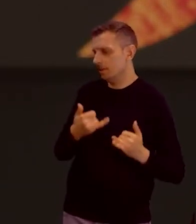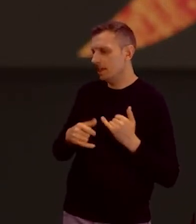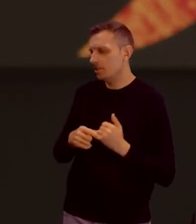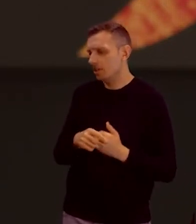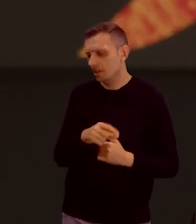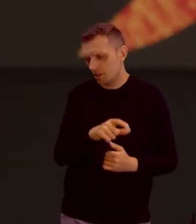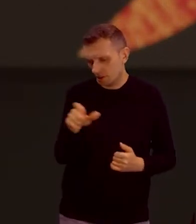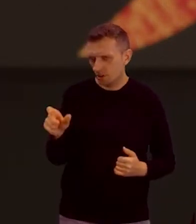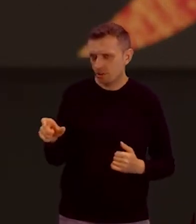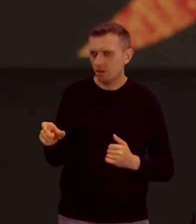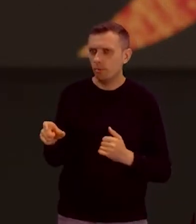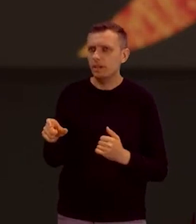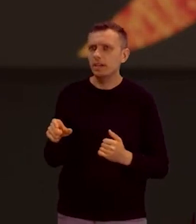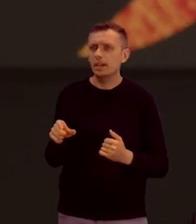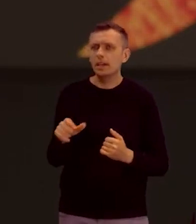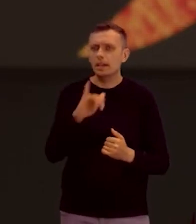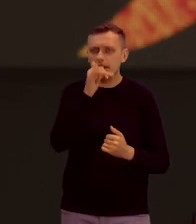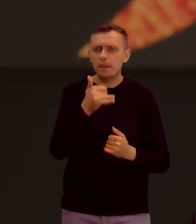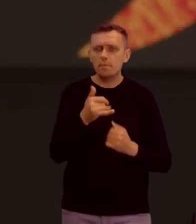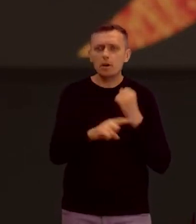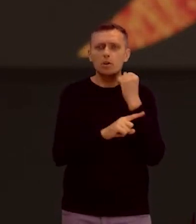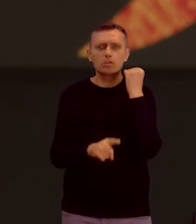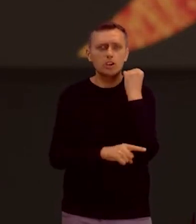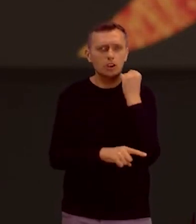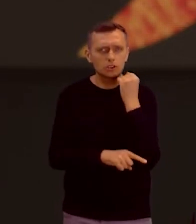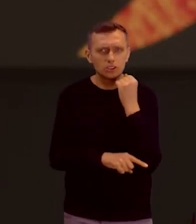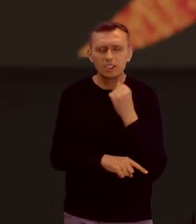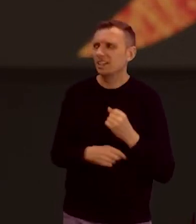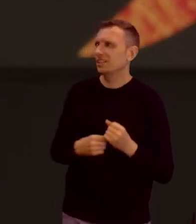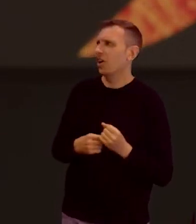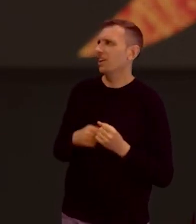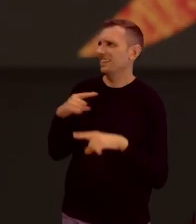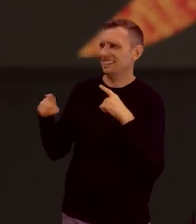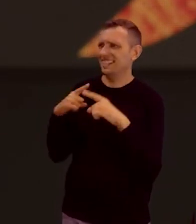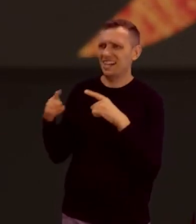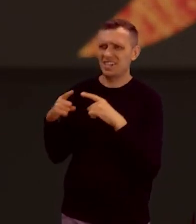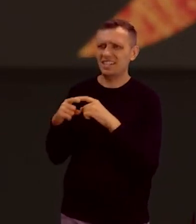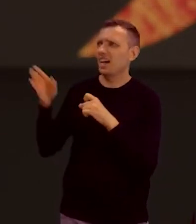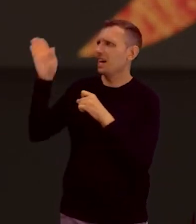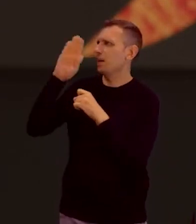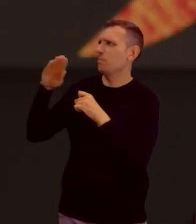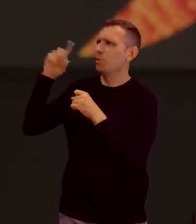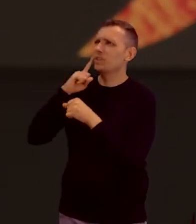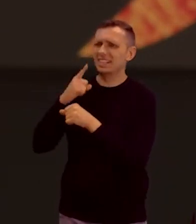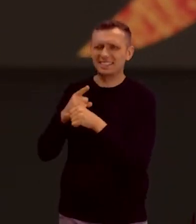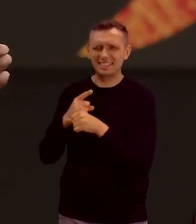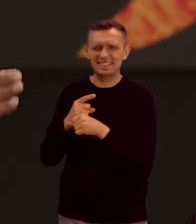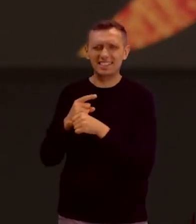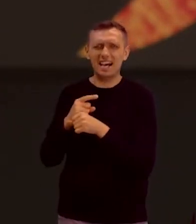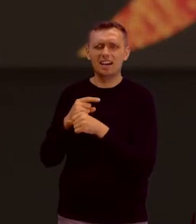Biblii. Biblia po prostu stwierdza, że dzieci są błogosławieństwem od Pana. A my musimy tę